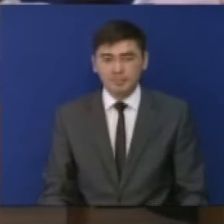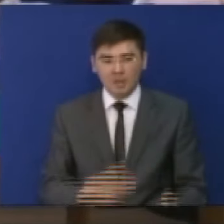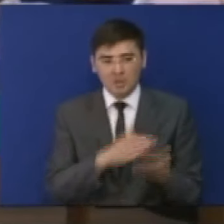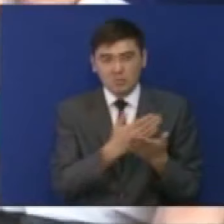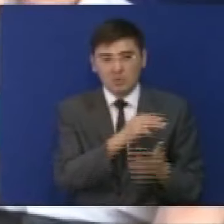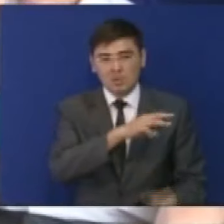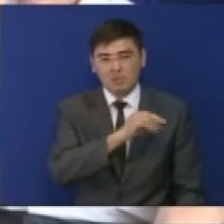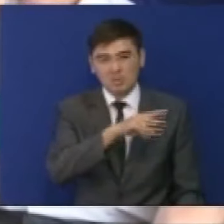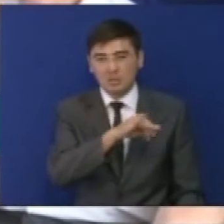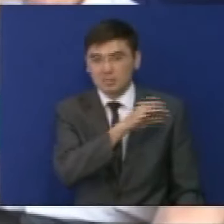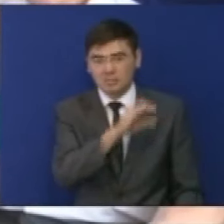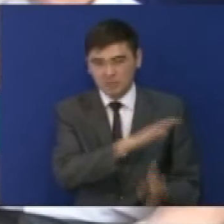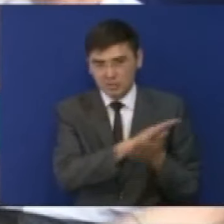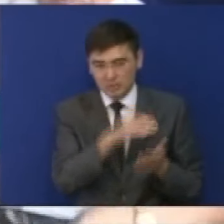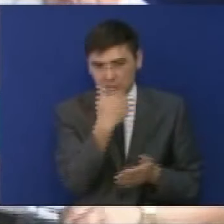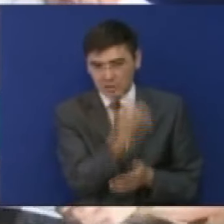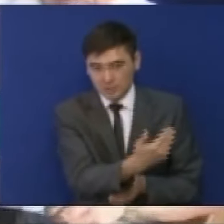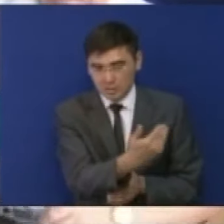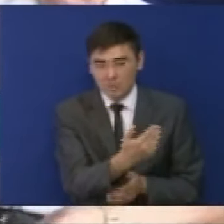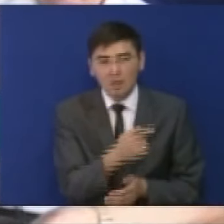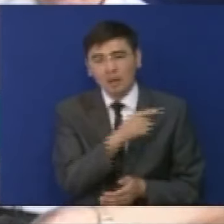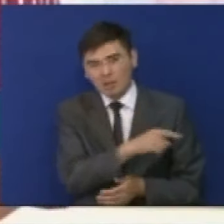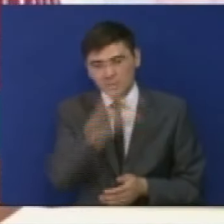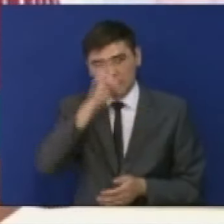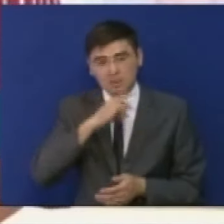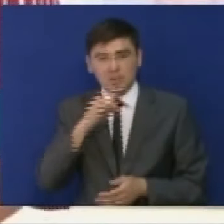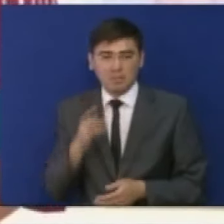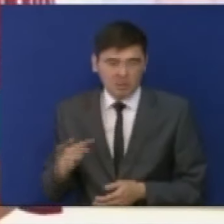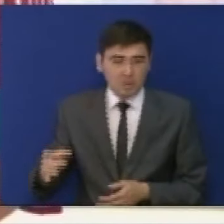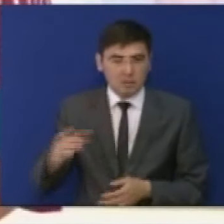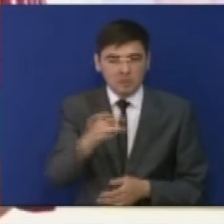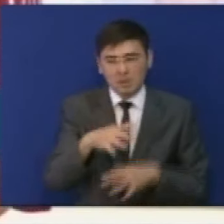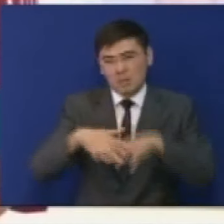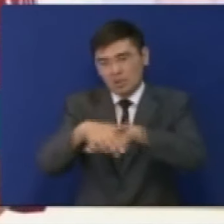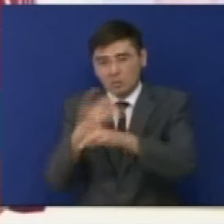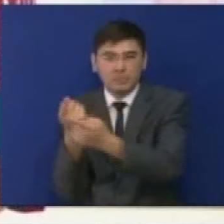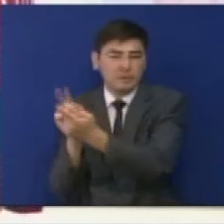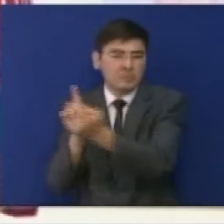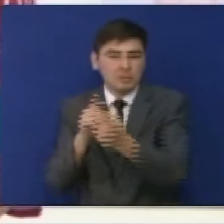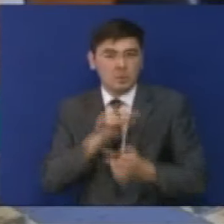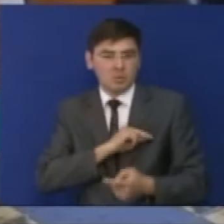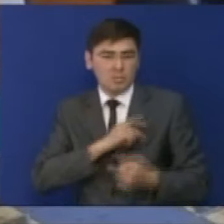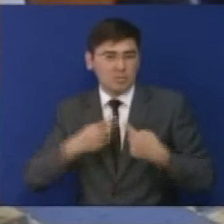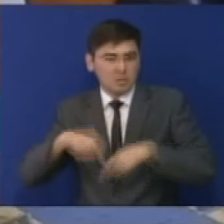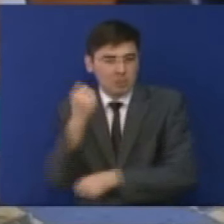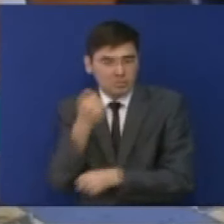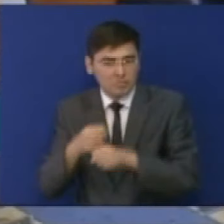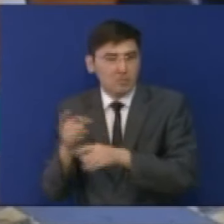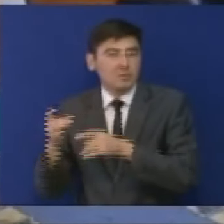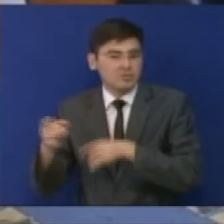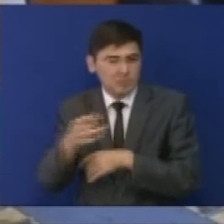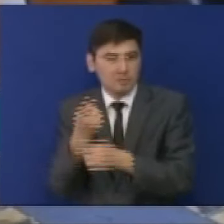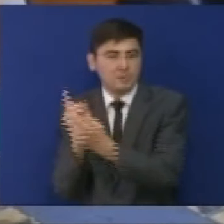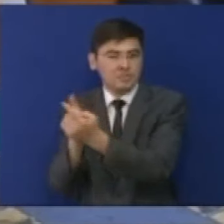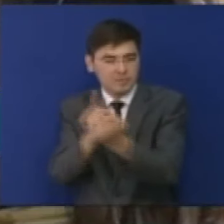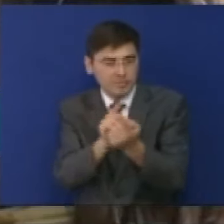Депутаты Мажилиса парламента продолжают колесить по стране в рамках рабочей поездки. Встретиться с общественностью города и трудовыми коллективами семьи приехали